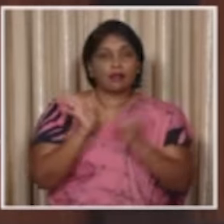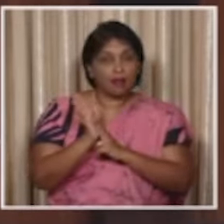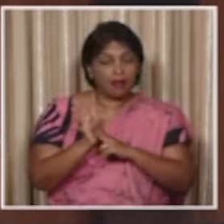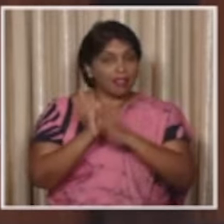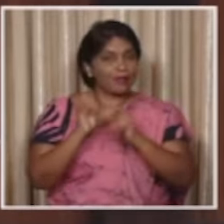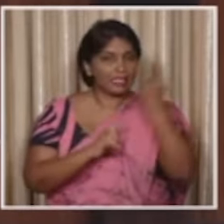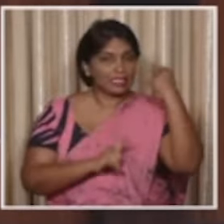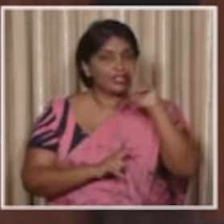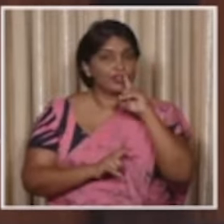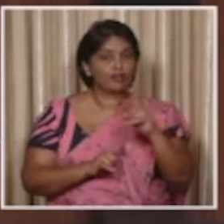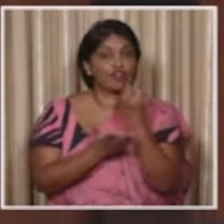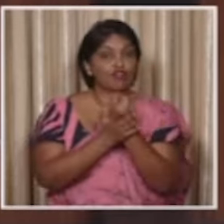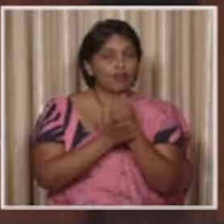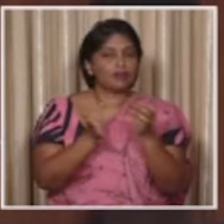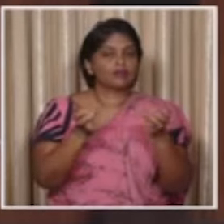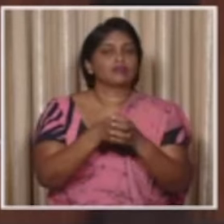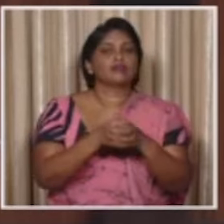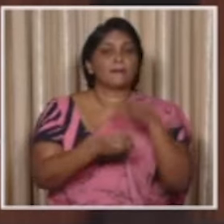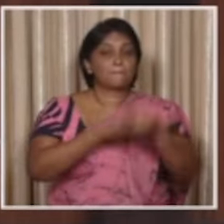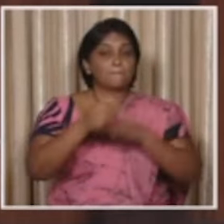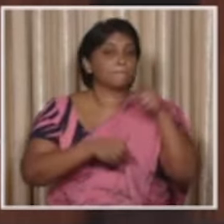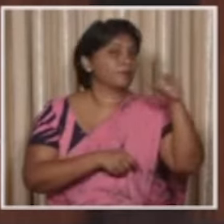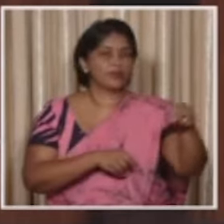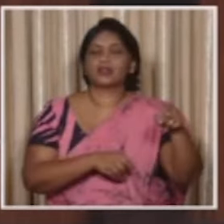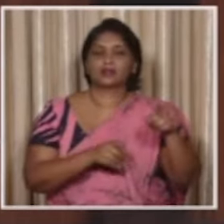මේ ඇවිල්ලා කමිටිය ඔන් පොහොට්ටුව එන්ටර්ප්‍රයිස්. This is not the